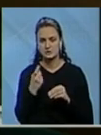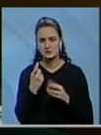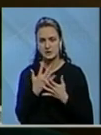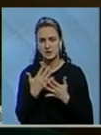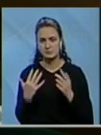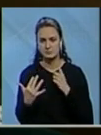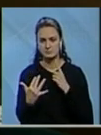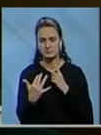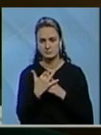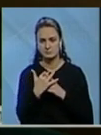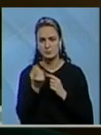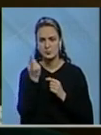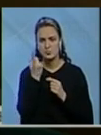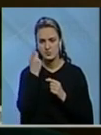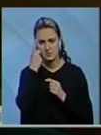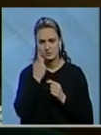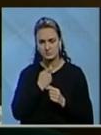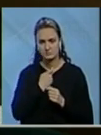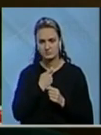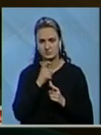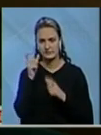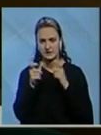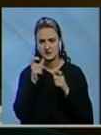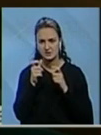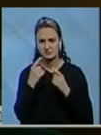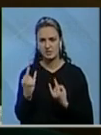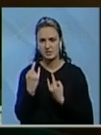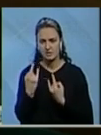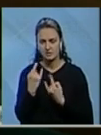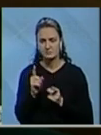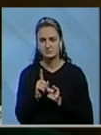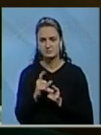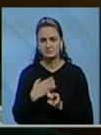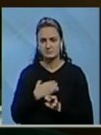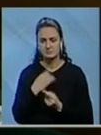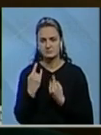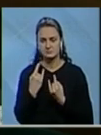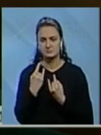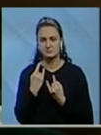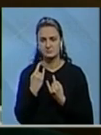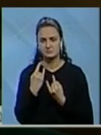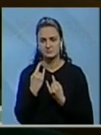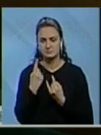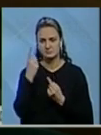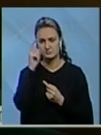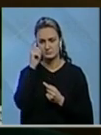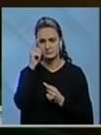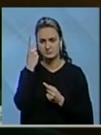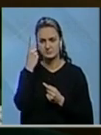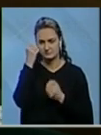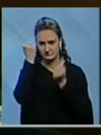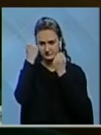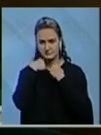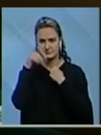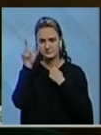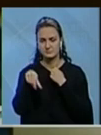იარაღებით, მუქარით, ყვირილით, დაშინებით მაღლიდან გადმოგვძახა ერთ-ერთმა